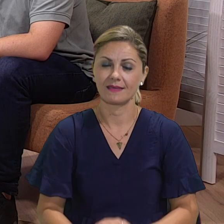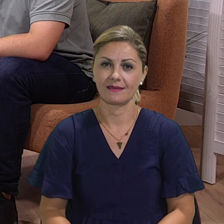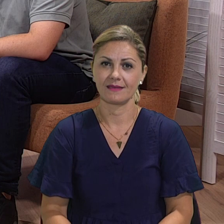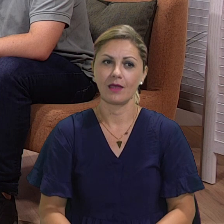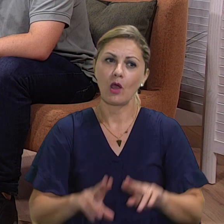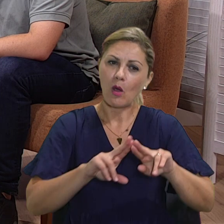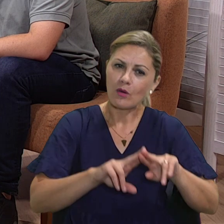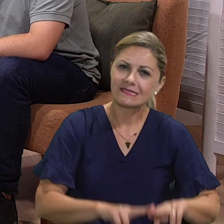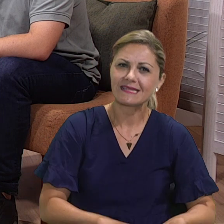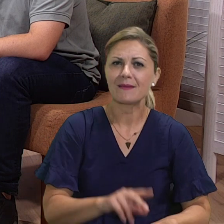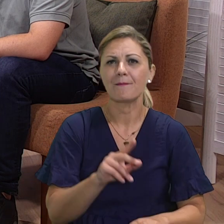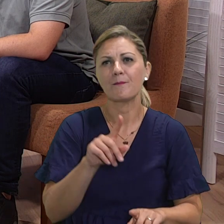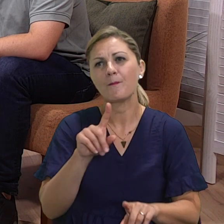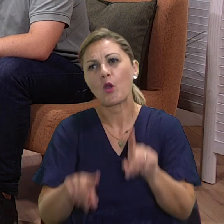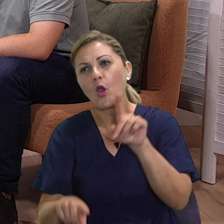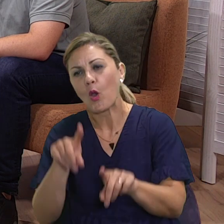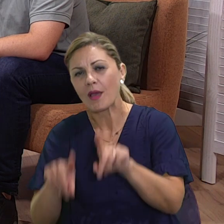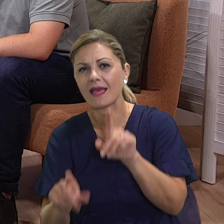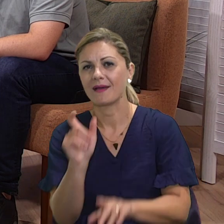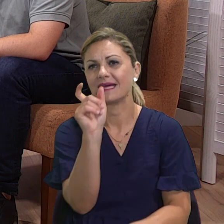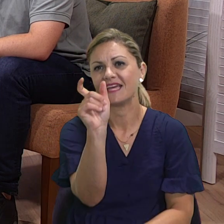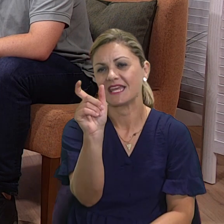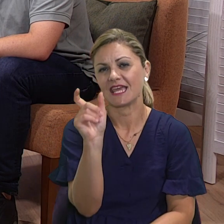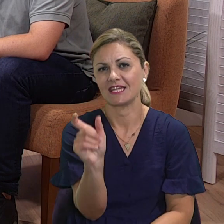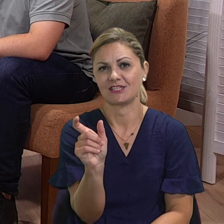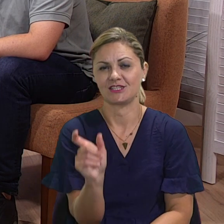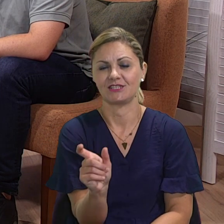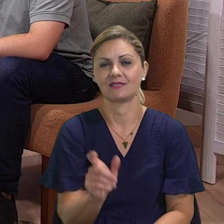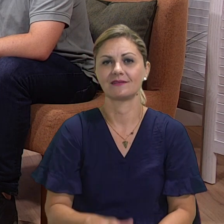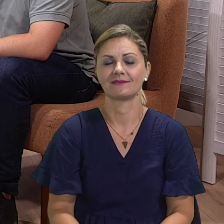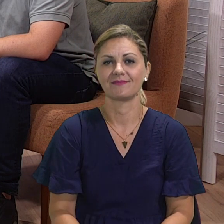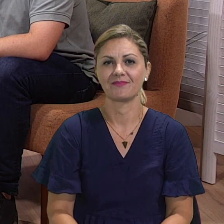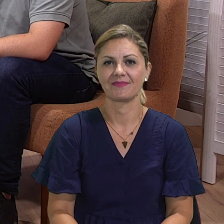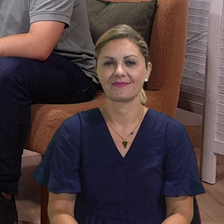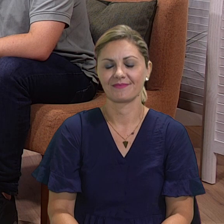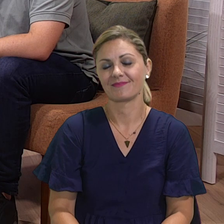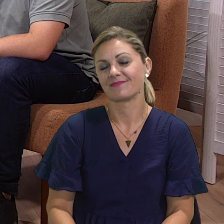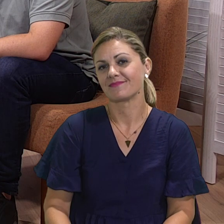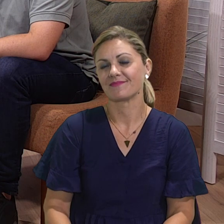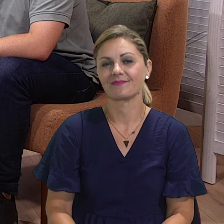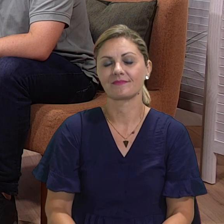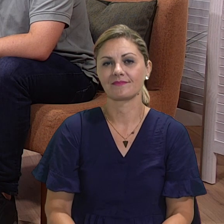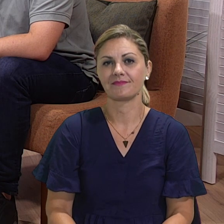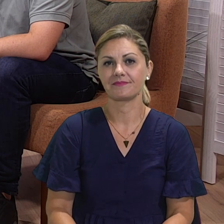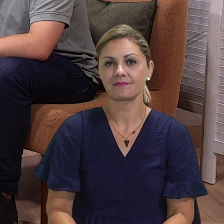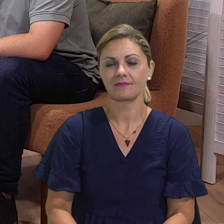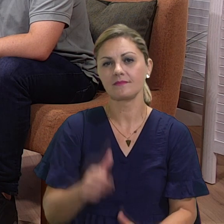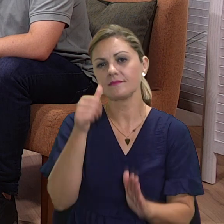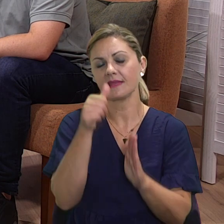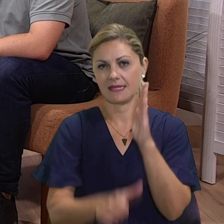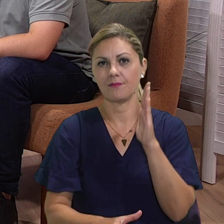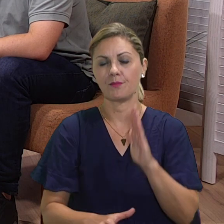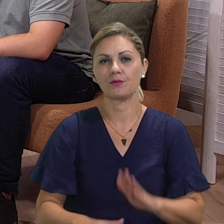to pomalo se gubi, a onda ostane di koja riječ i onda neko kad iskoristi jednu riječ misli da